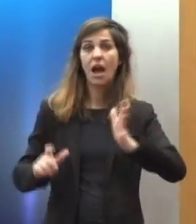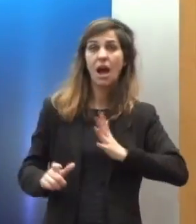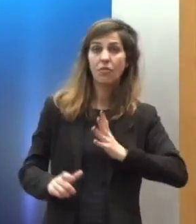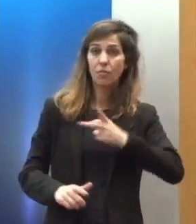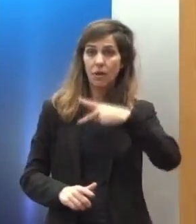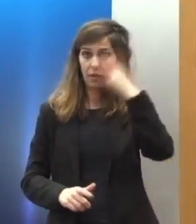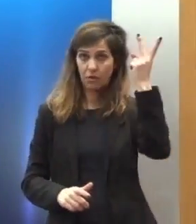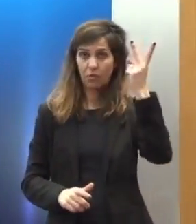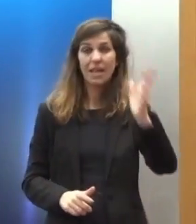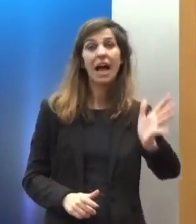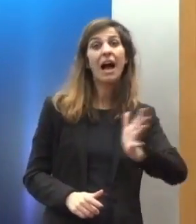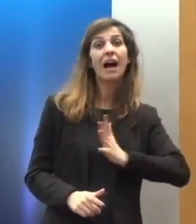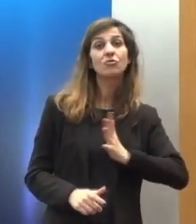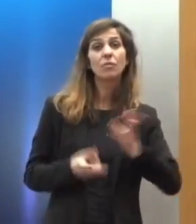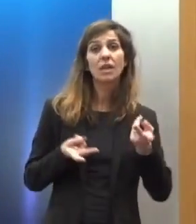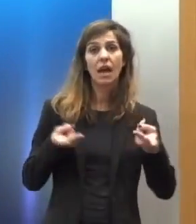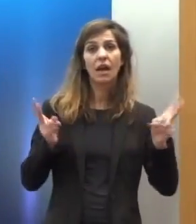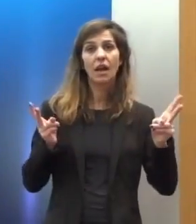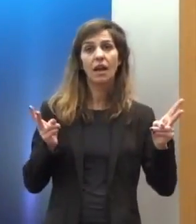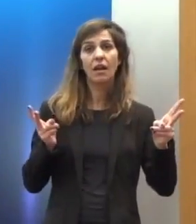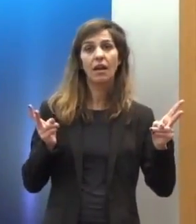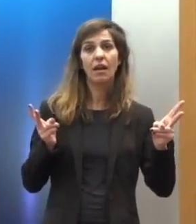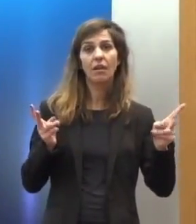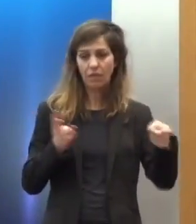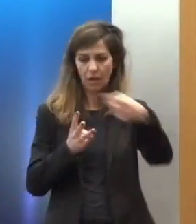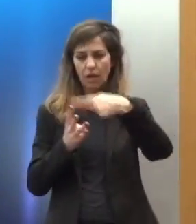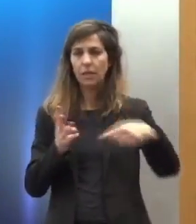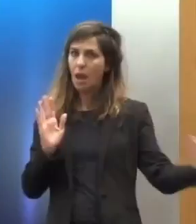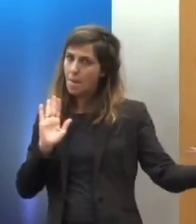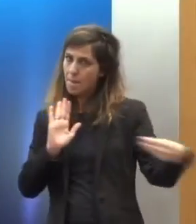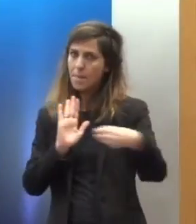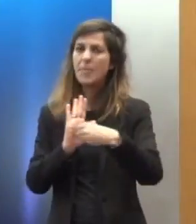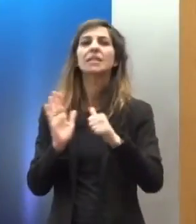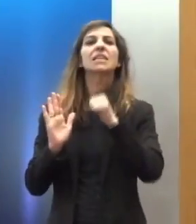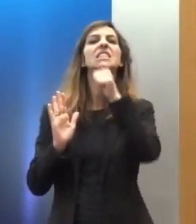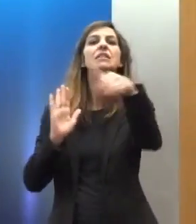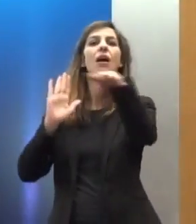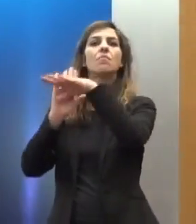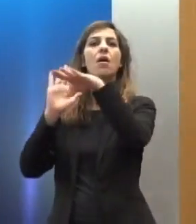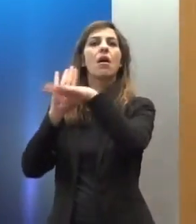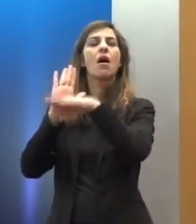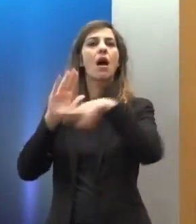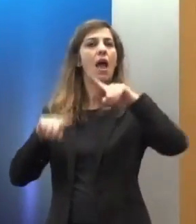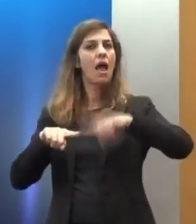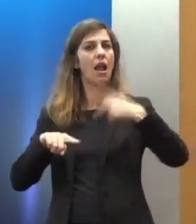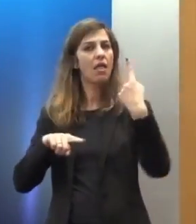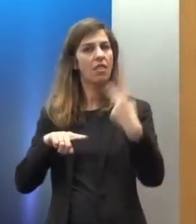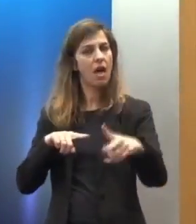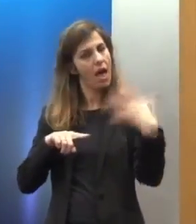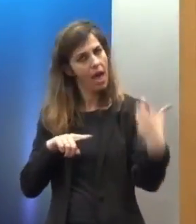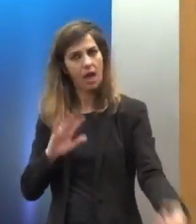των ατομικών ελευθεριών συγκροτούν τις βασικές αρχές του ελληνικού συντάγματος και αποτελούν βέβαια αναπόσπαστο κομμάτι